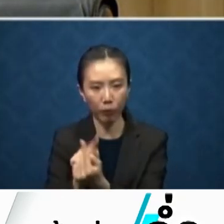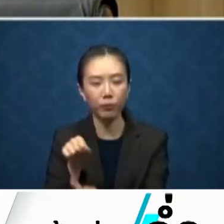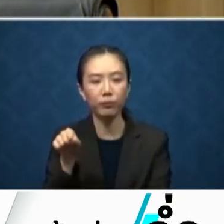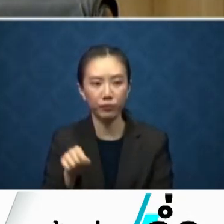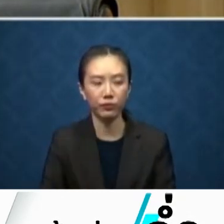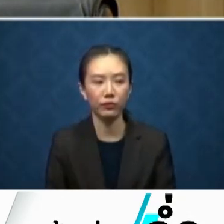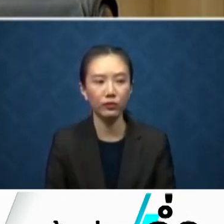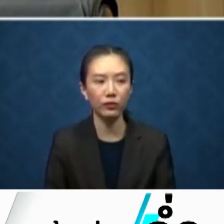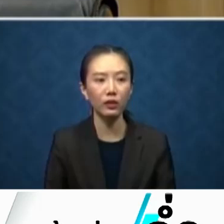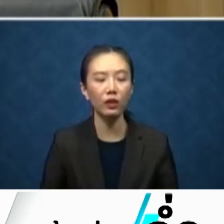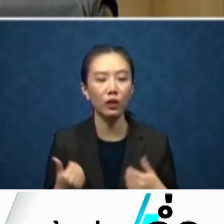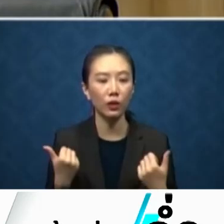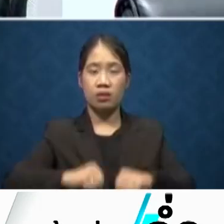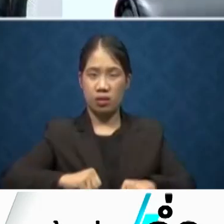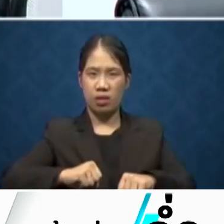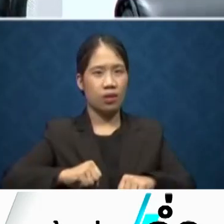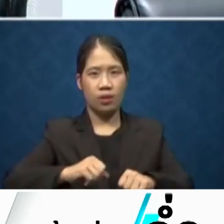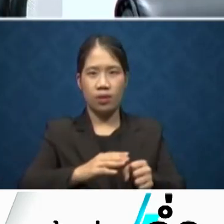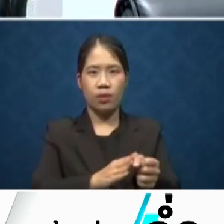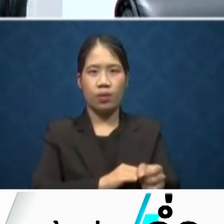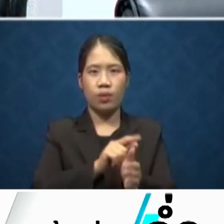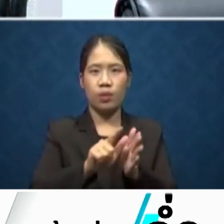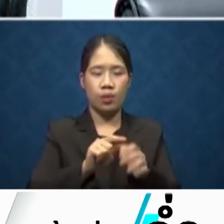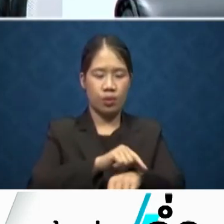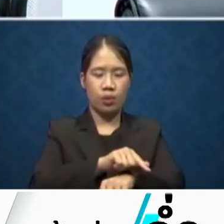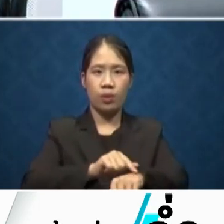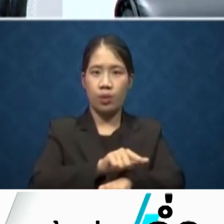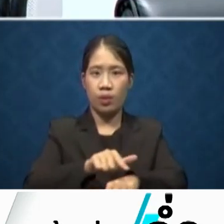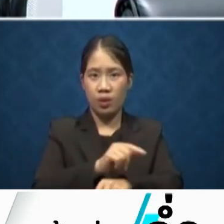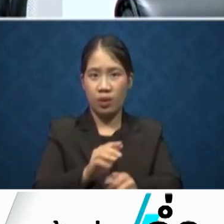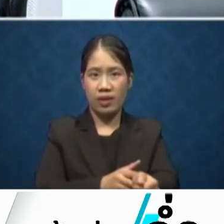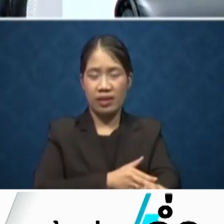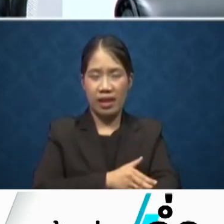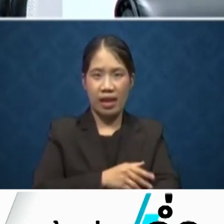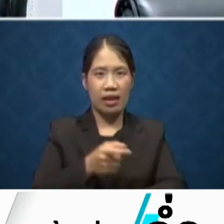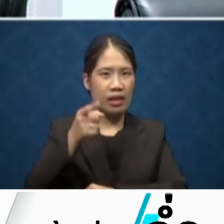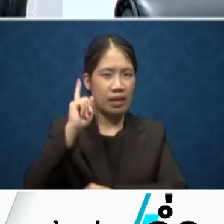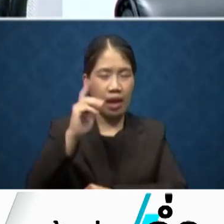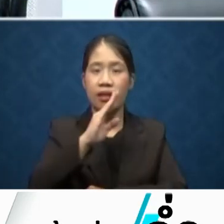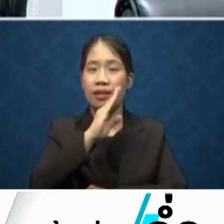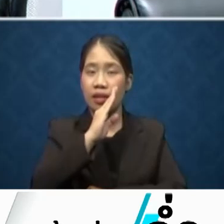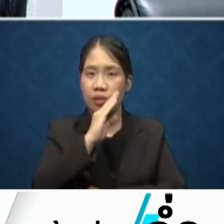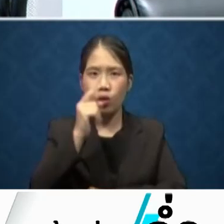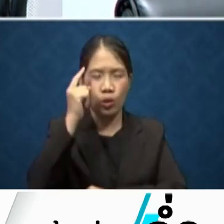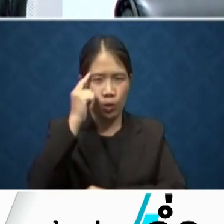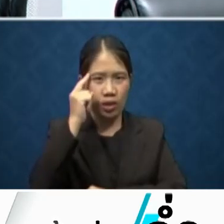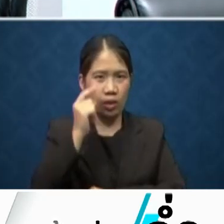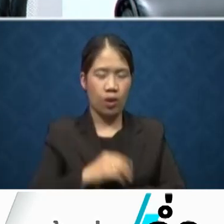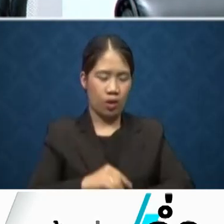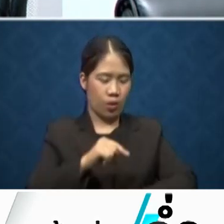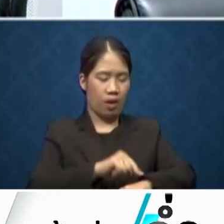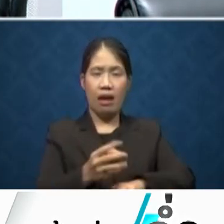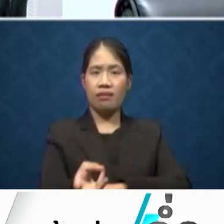การบังคับใช้รัฐธรรมนูญปี 2540ก่อนหน้านั้นเนี่ยช่วงใช้รัฐธรรมนูญฉบับก่อนเนี่ยก็เคยมี